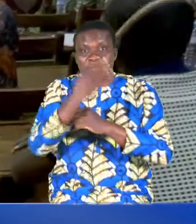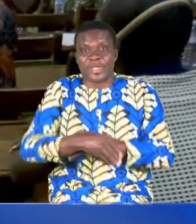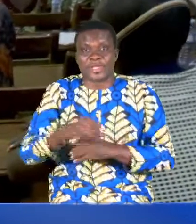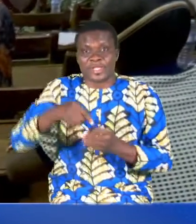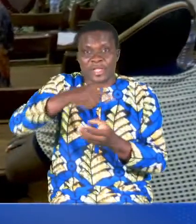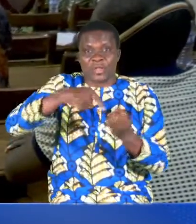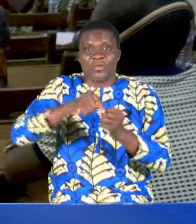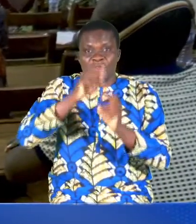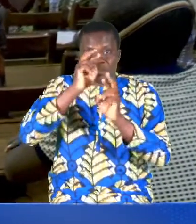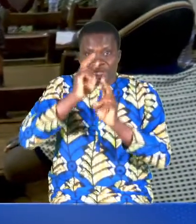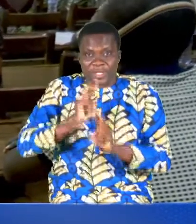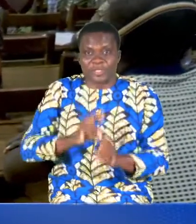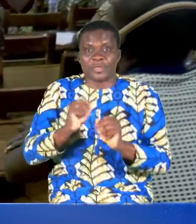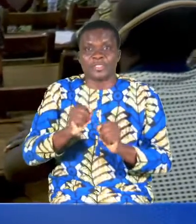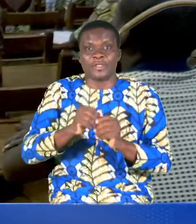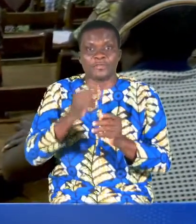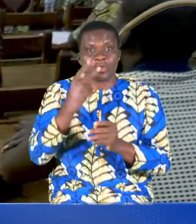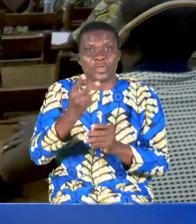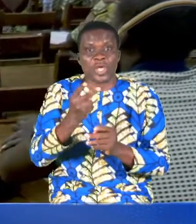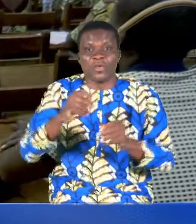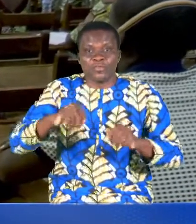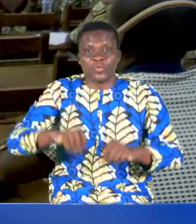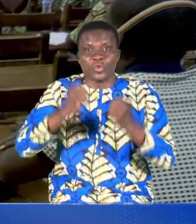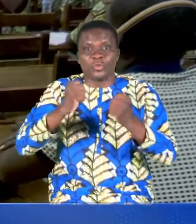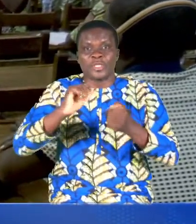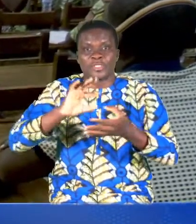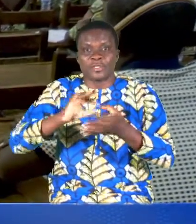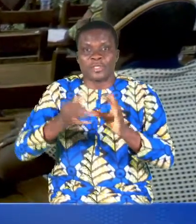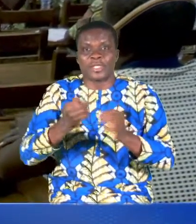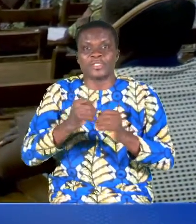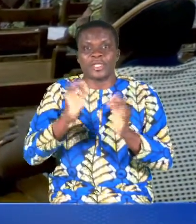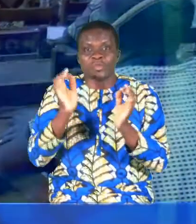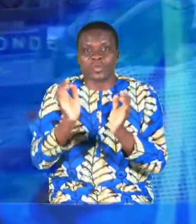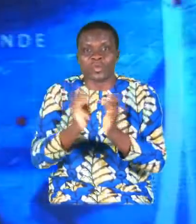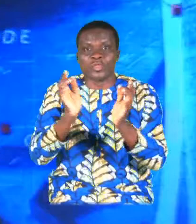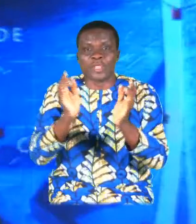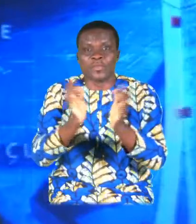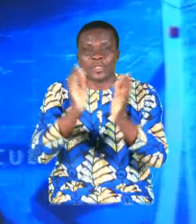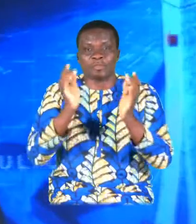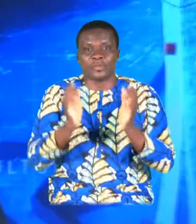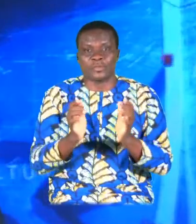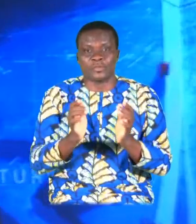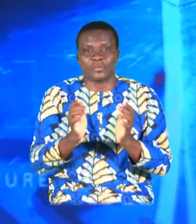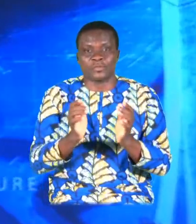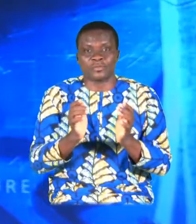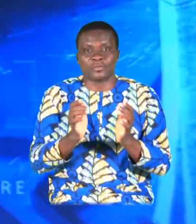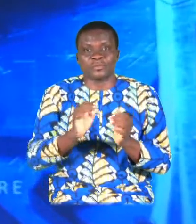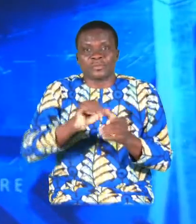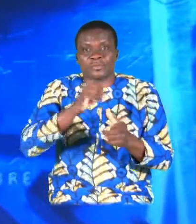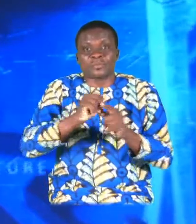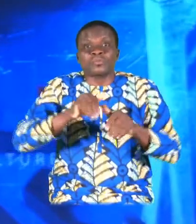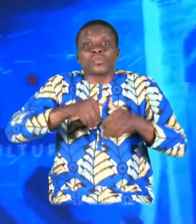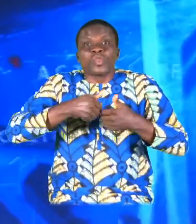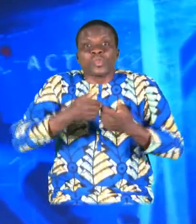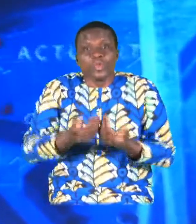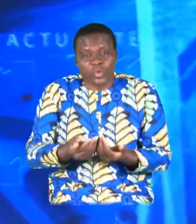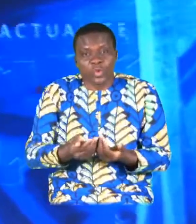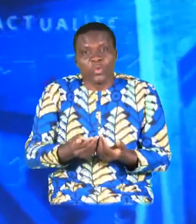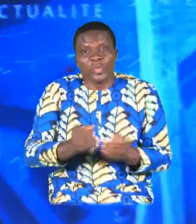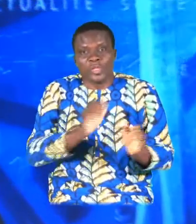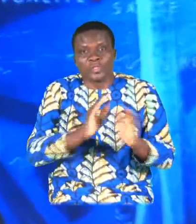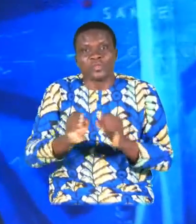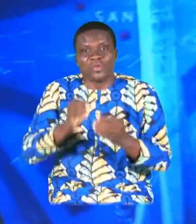environnement respectif en vue de briser la chaîne de contamination. Alors, comment s'exécutent